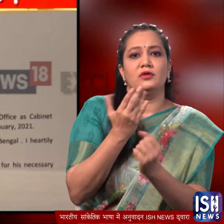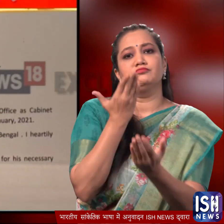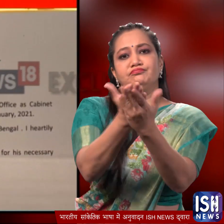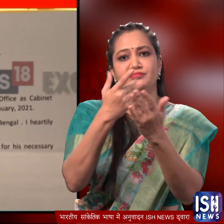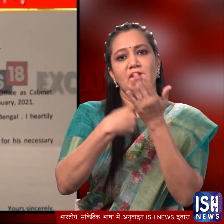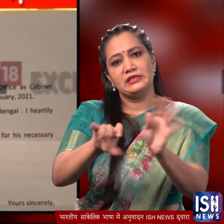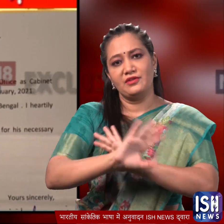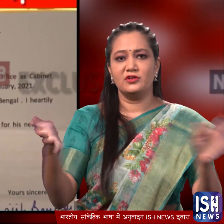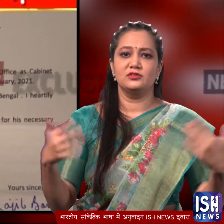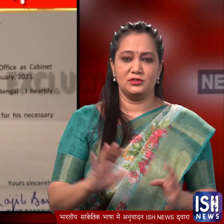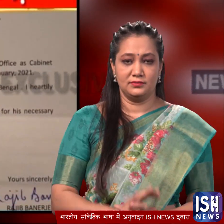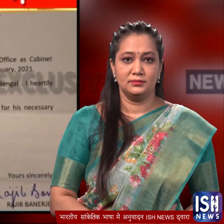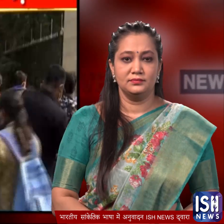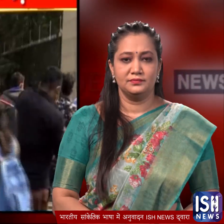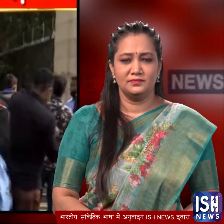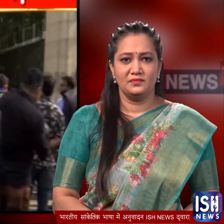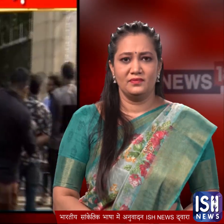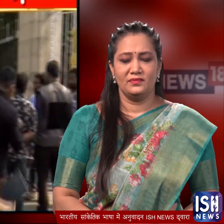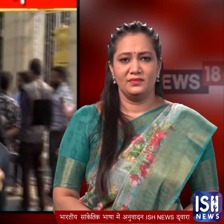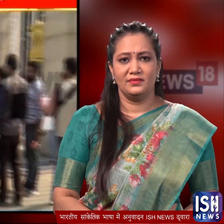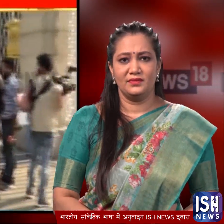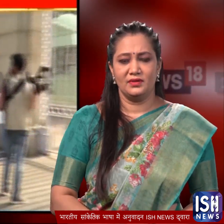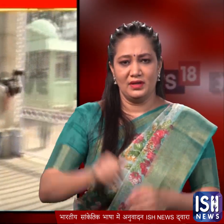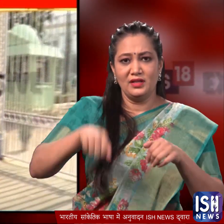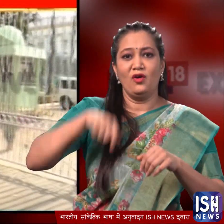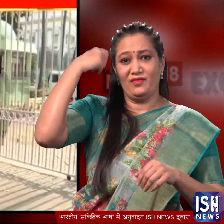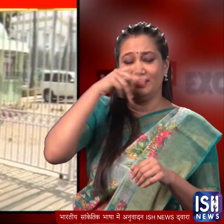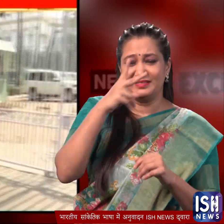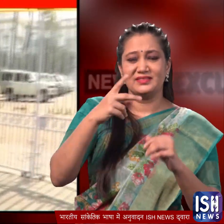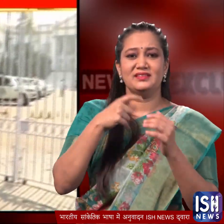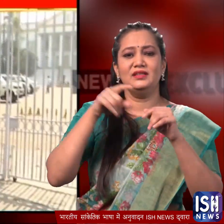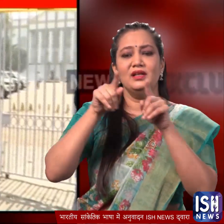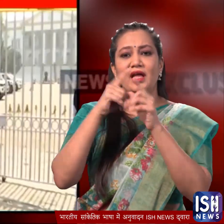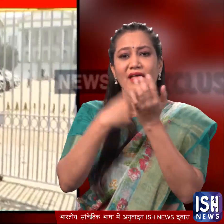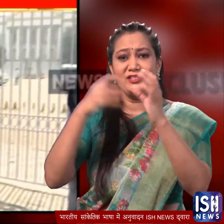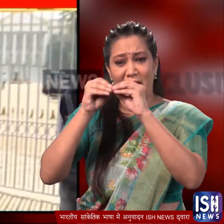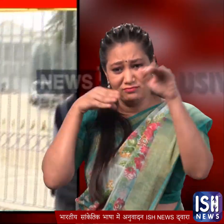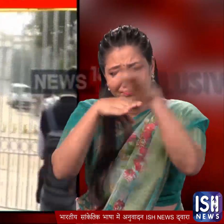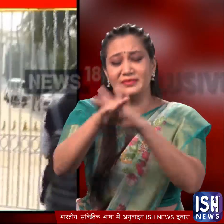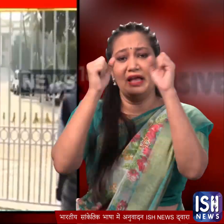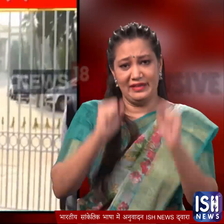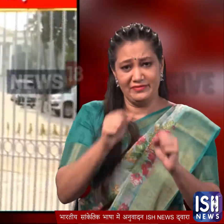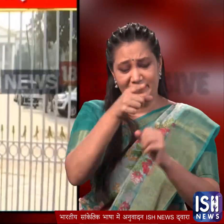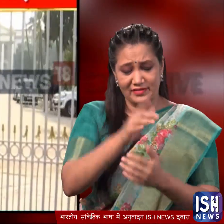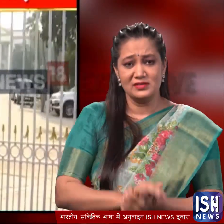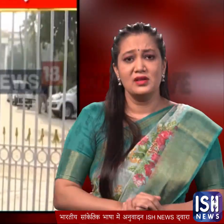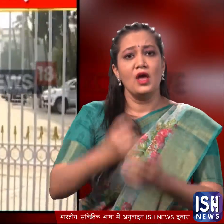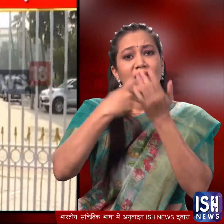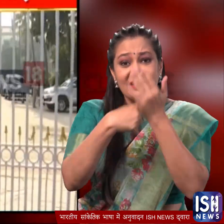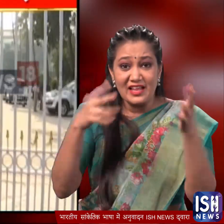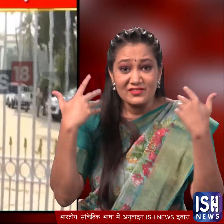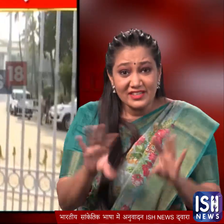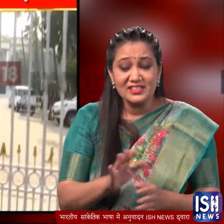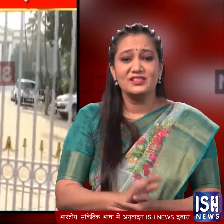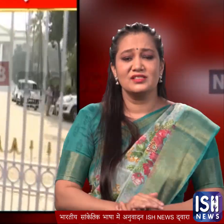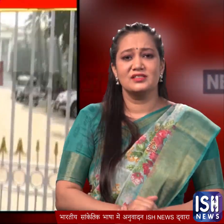से मिलकर उन्हें भी इस्तीफा दे दिया। तस्वीर मैं आपको यहाँ से राजभवन से दिखाऊं, अंदर गए हैं राजीव बनर्जी मंत्री। उन्होंने जो